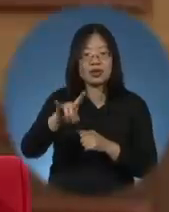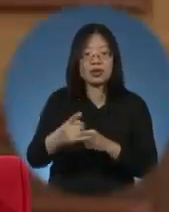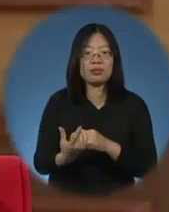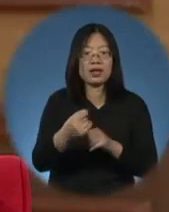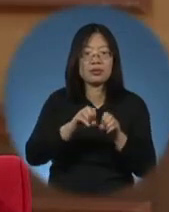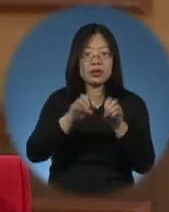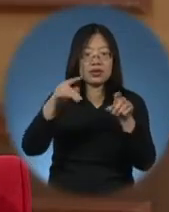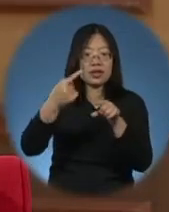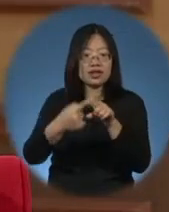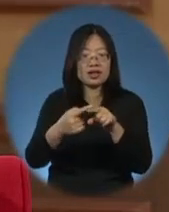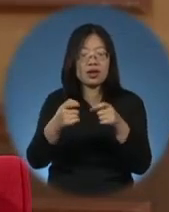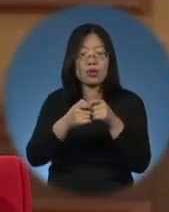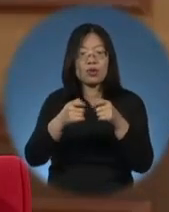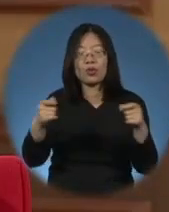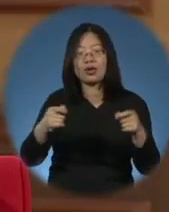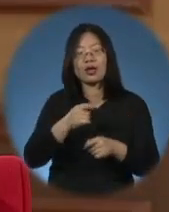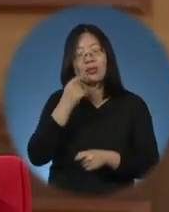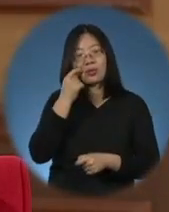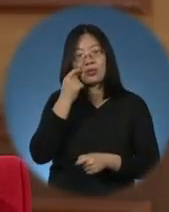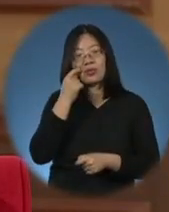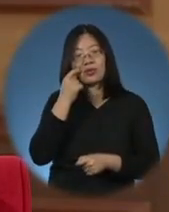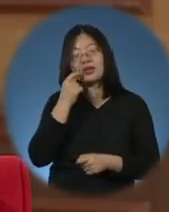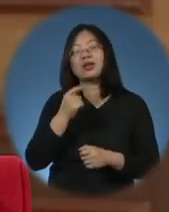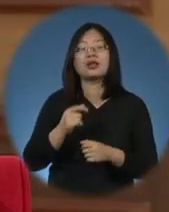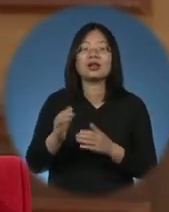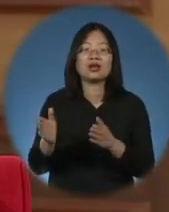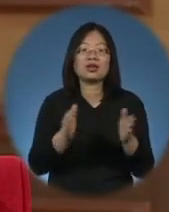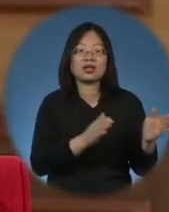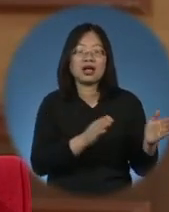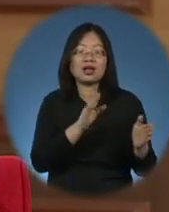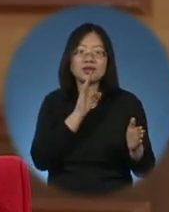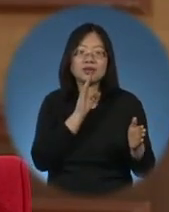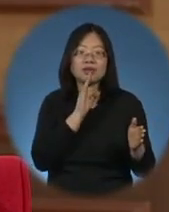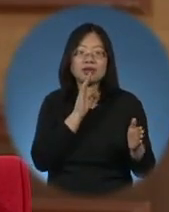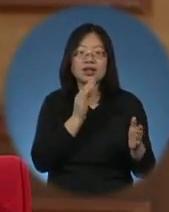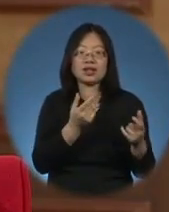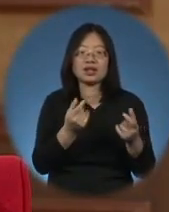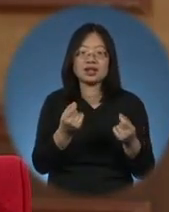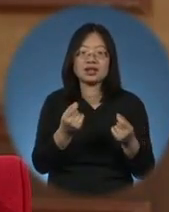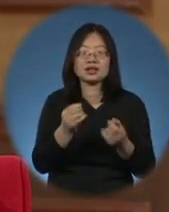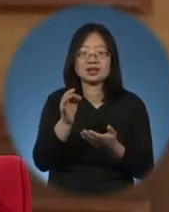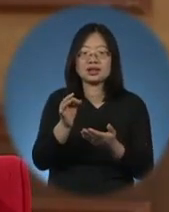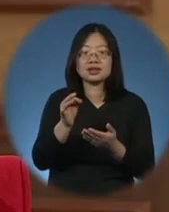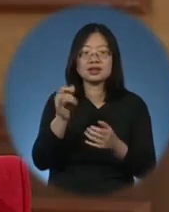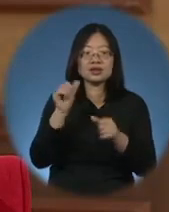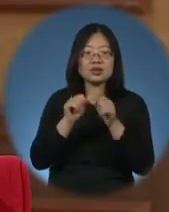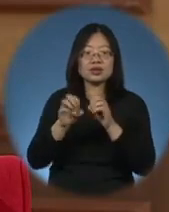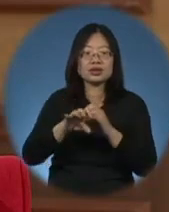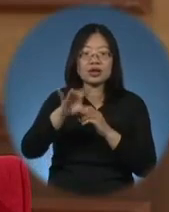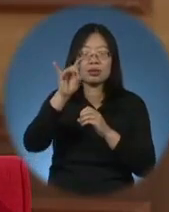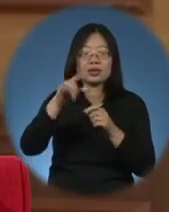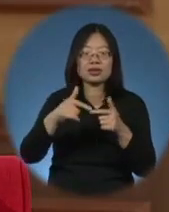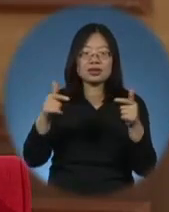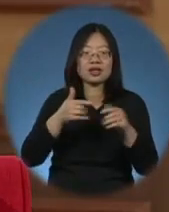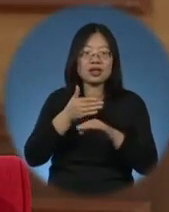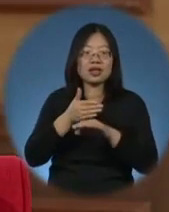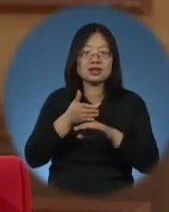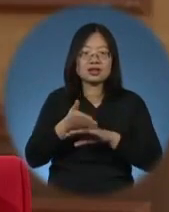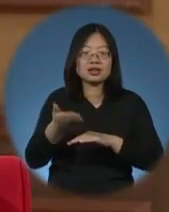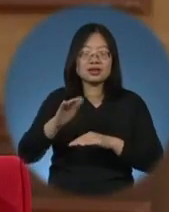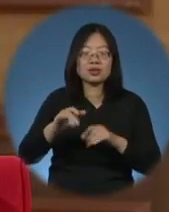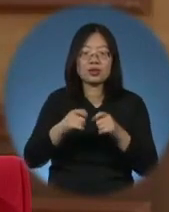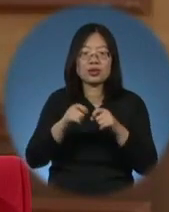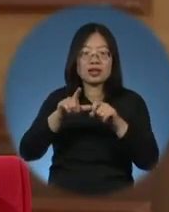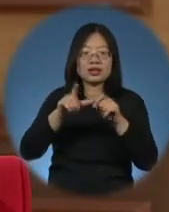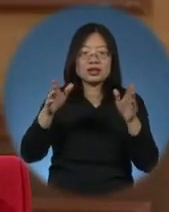빨리 퍼지다가 그게 오래 가지를 못합니다. 예, 예. 한편 정말 가치 있는 소식은 처음에 증가는 느리더라도 상당히